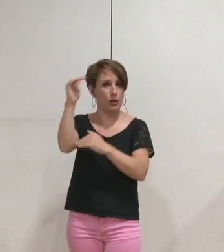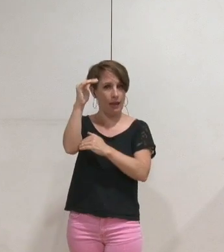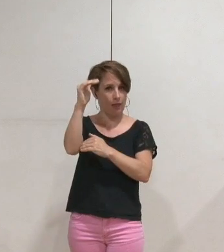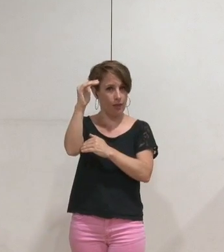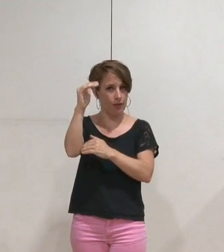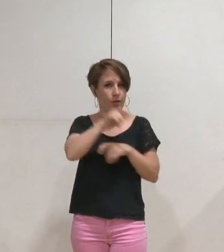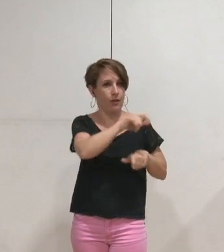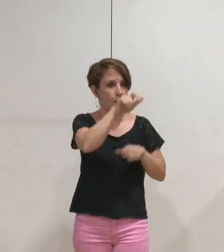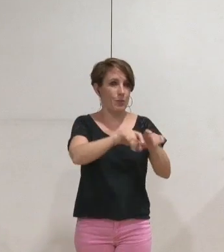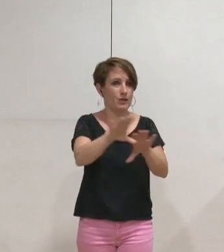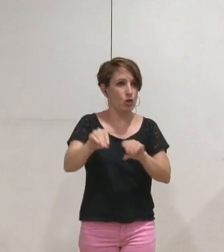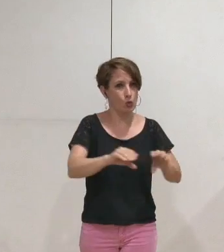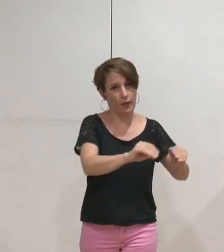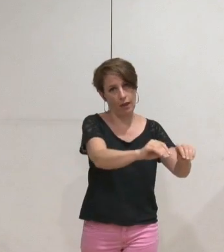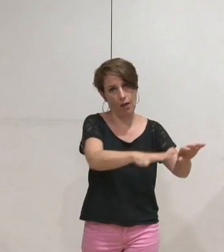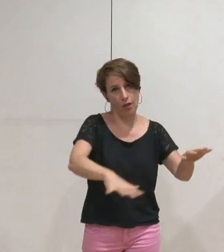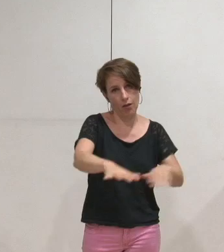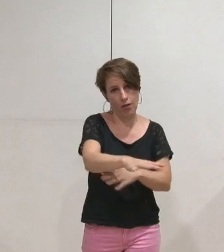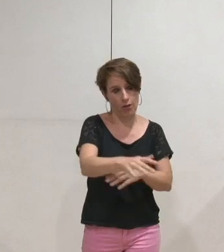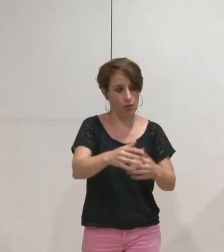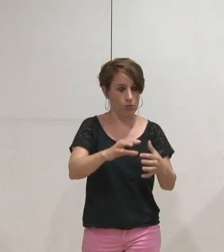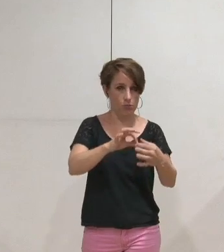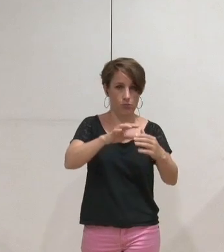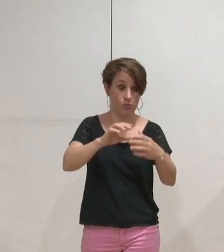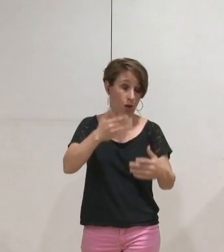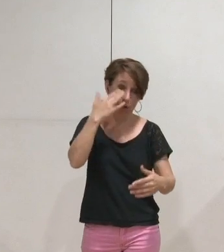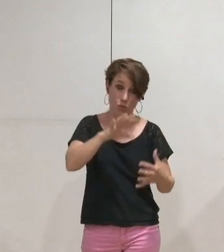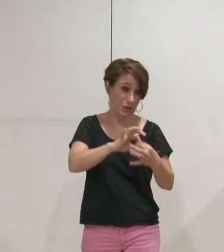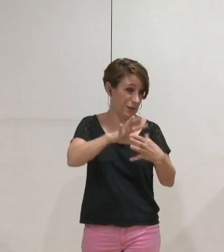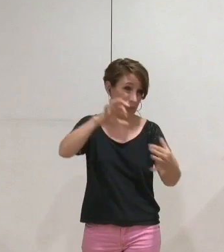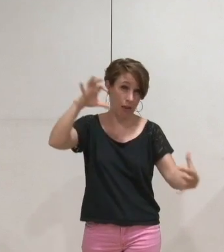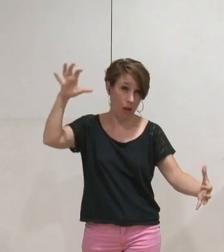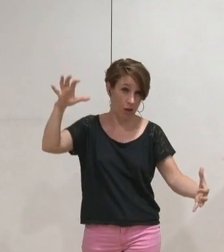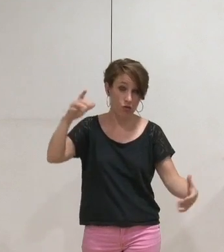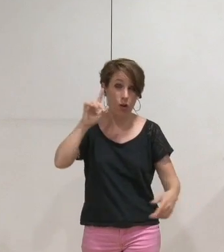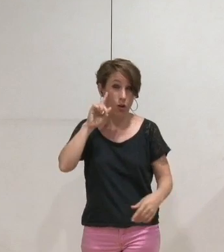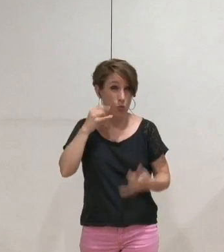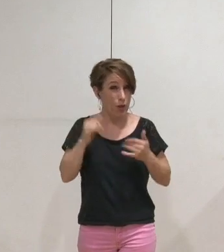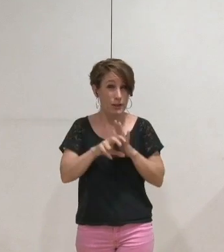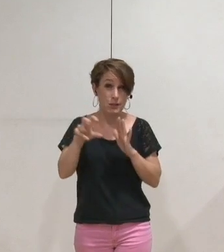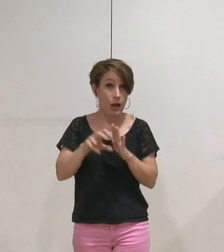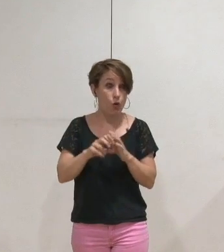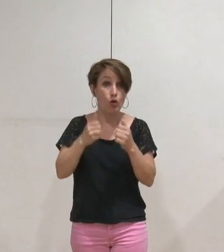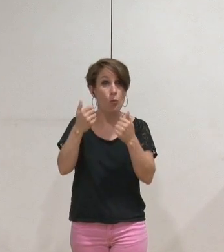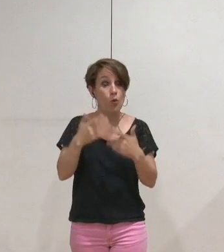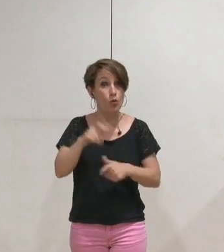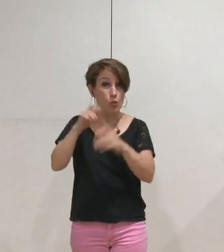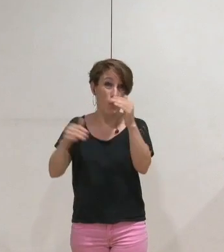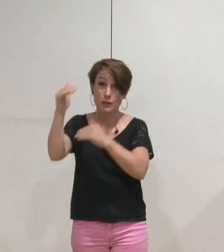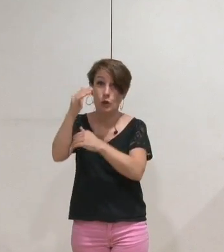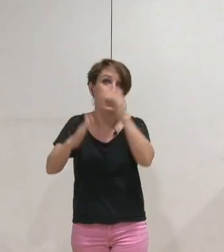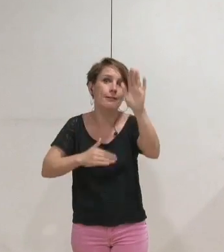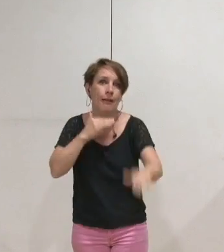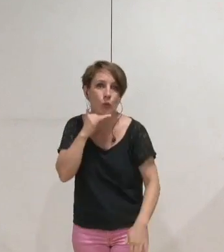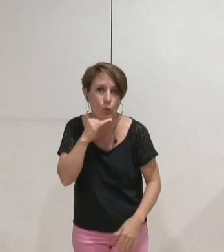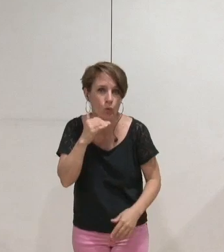personnel de terrain on sait bien que de ce point de vue-l il y a un décalage qui un taux d'encadrement à Grenoble qui est trop élevé